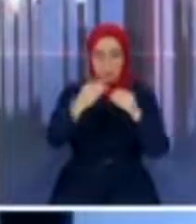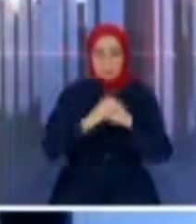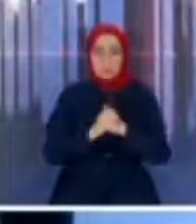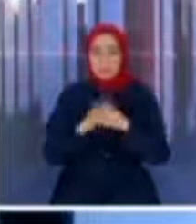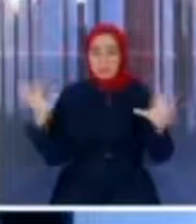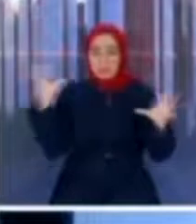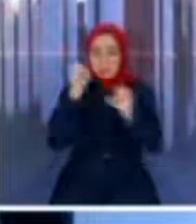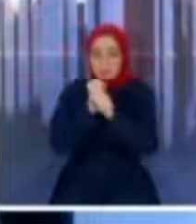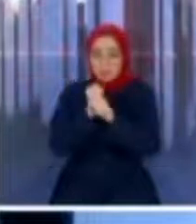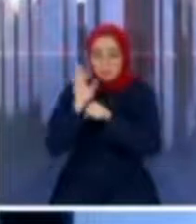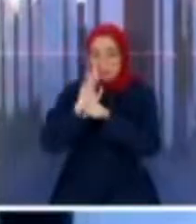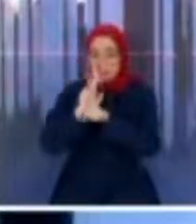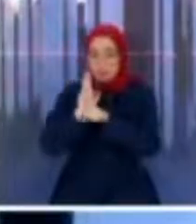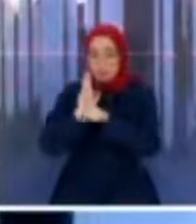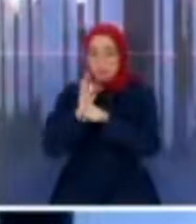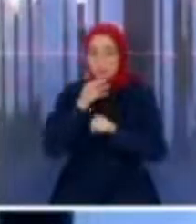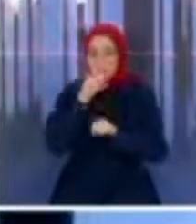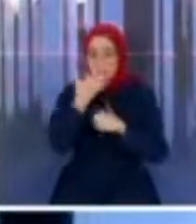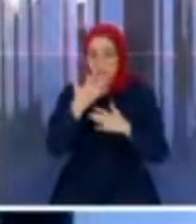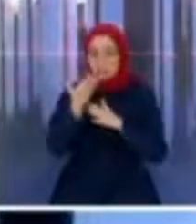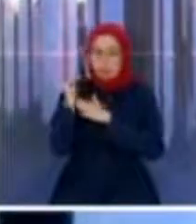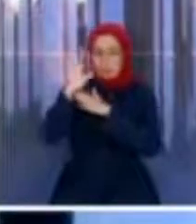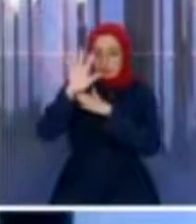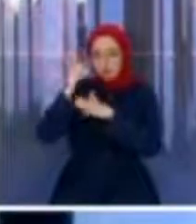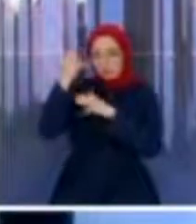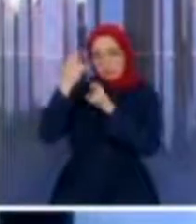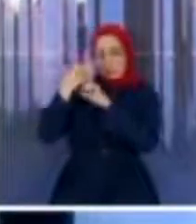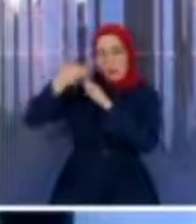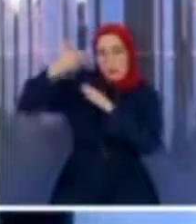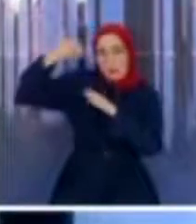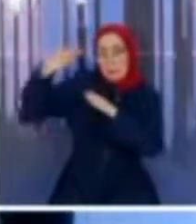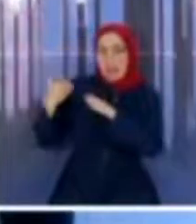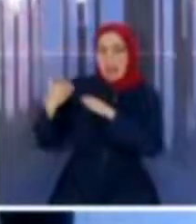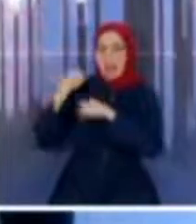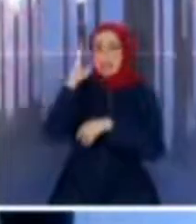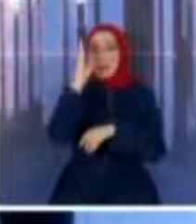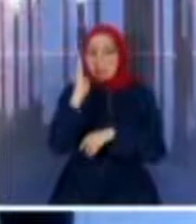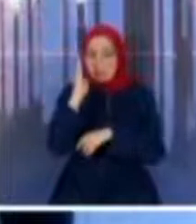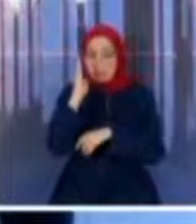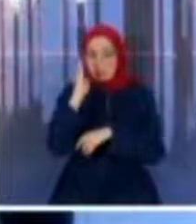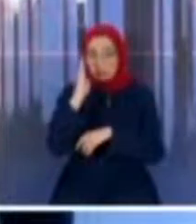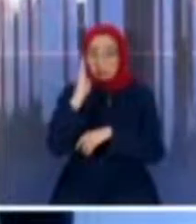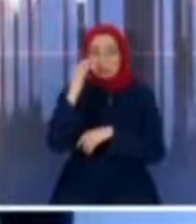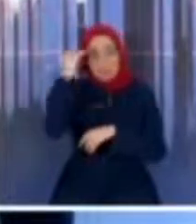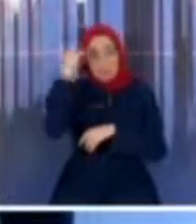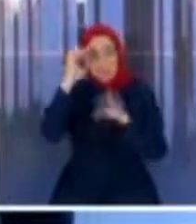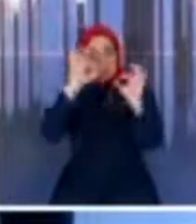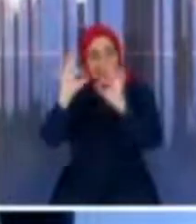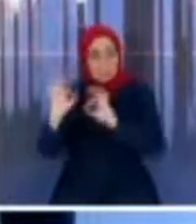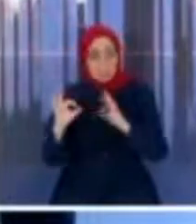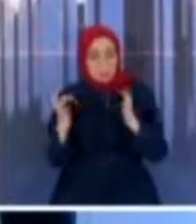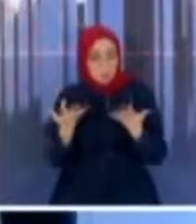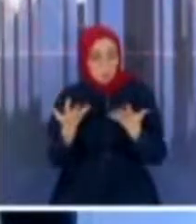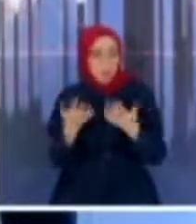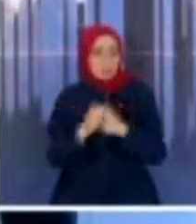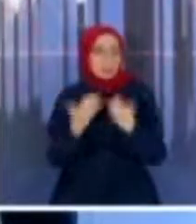اللي فيه نقدموا فيه ونذكروكم بكل المبادرات اللي تمت في باجة على مستوى باجة في برنامج علاش لا، ومن بعد